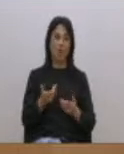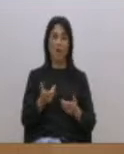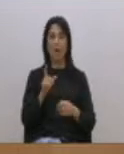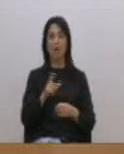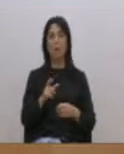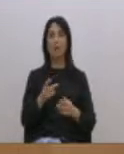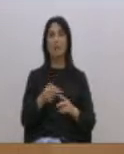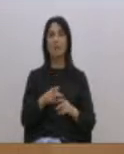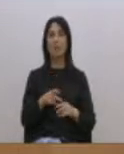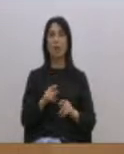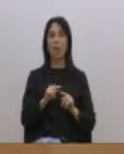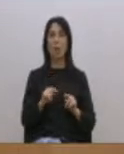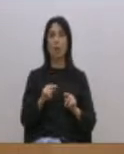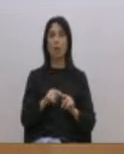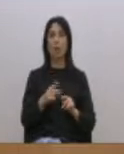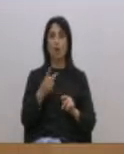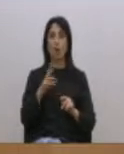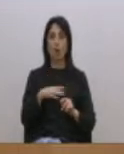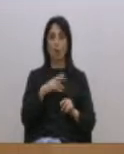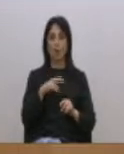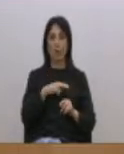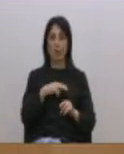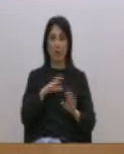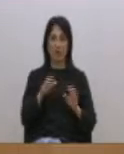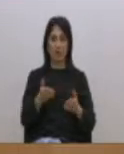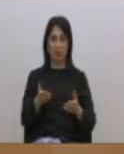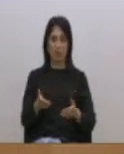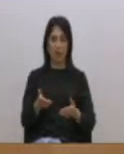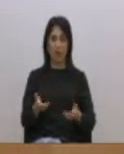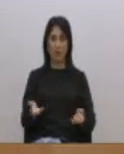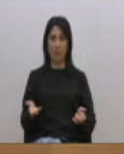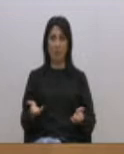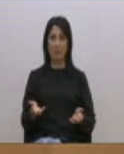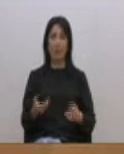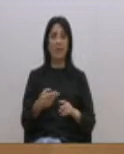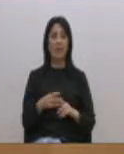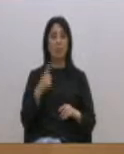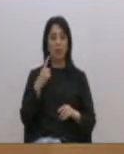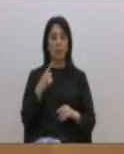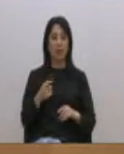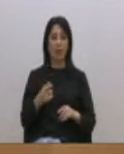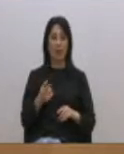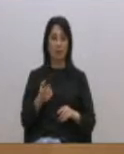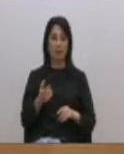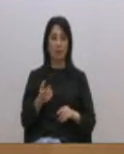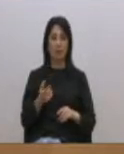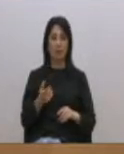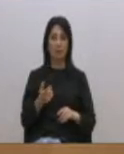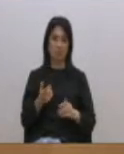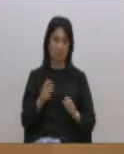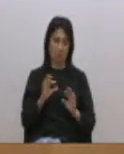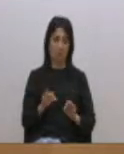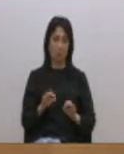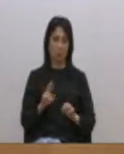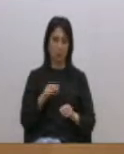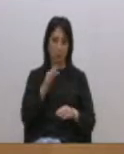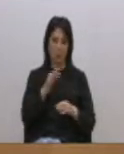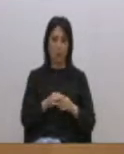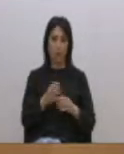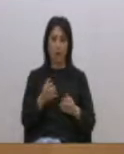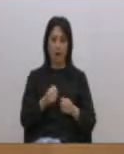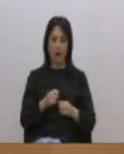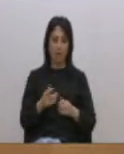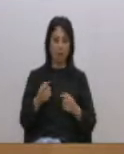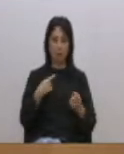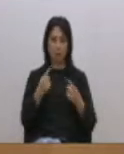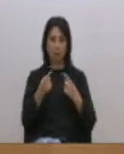mi-a nebibolus, da, bolus, opoziția și ori copilul parlamentului stau și doamna rea, ho, ar fi crobră, are knebă, da, resurse, ro, aia, o pasul fiscală, da, e